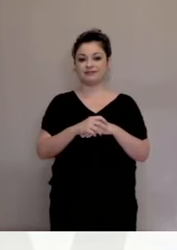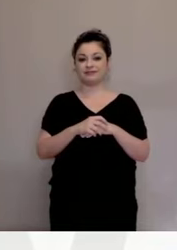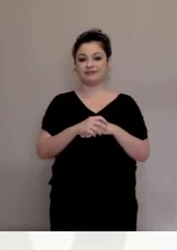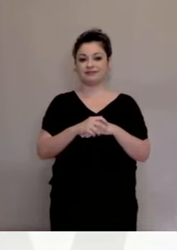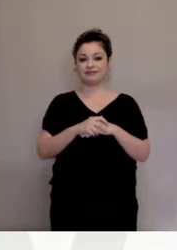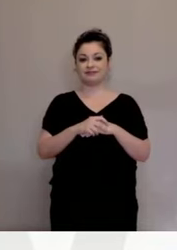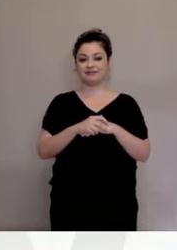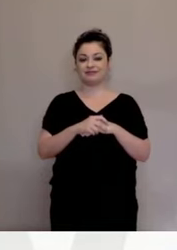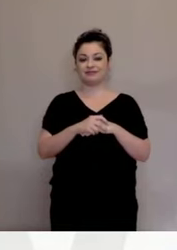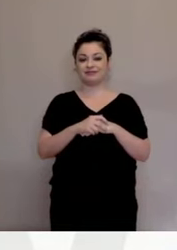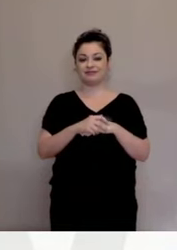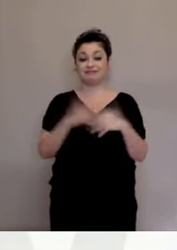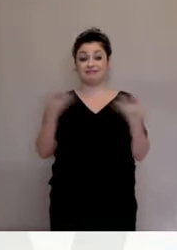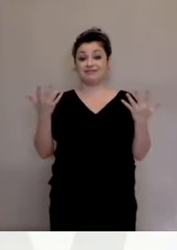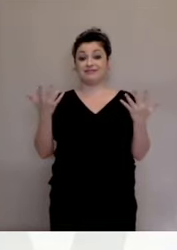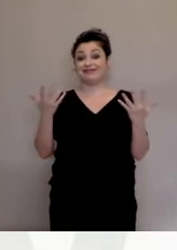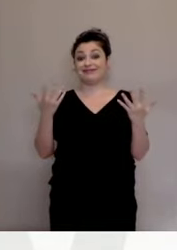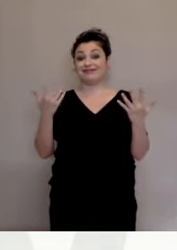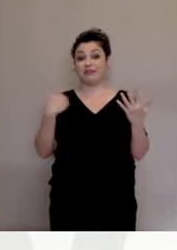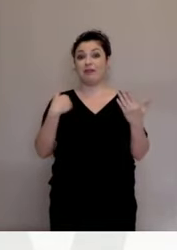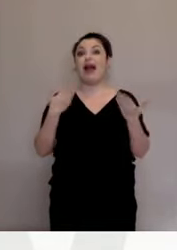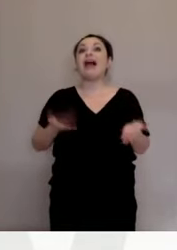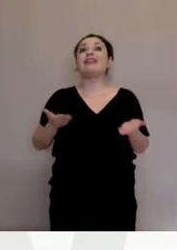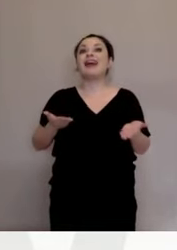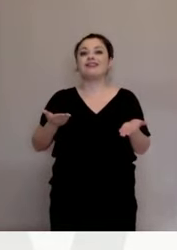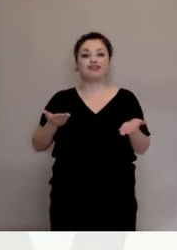Non c'è nessuno per dire adesso. Allora.